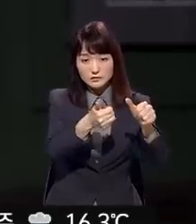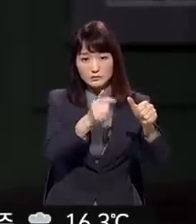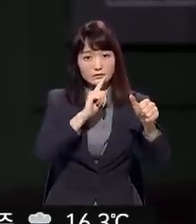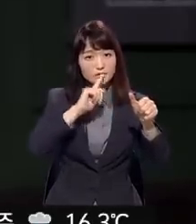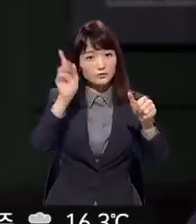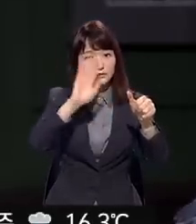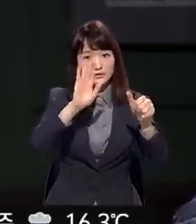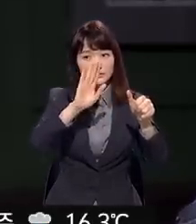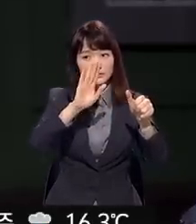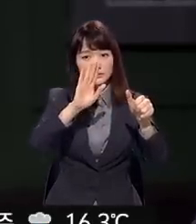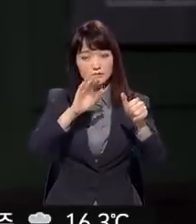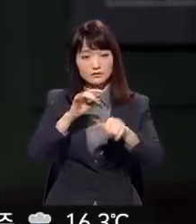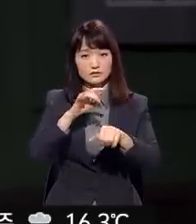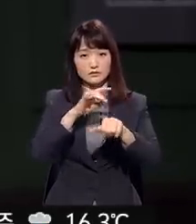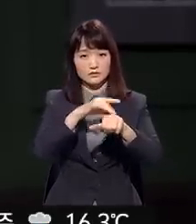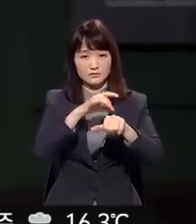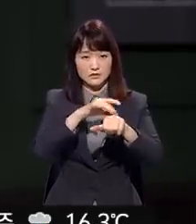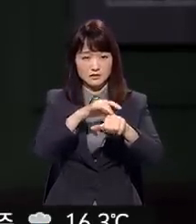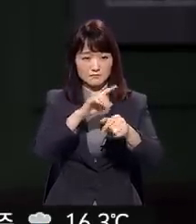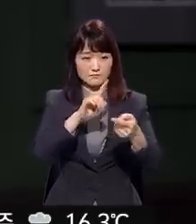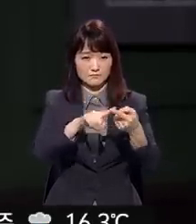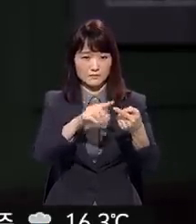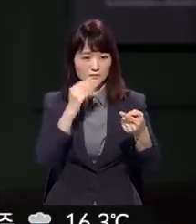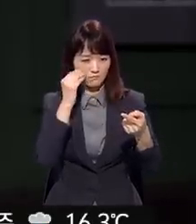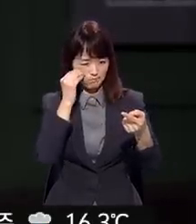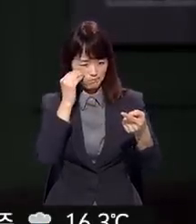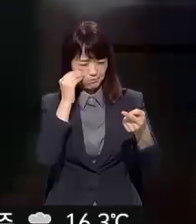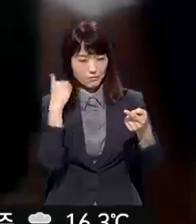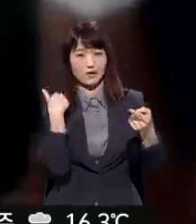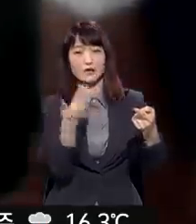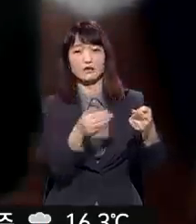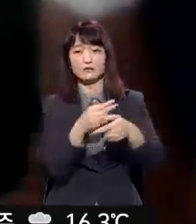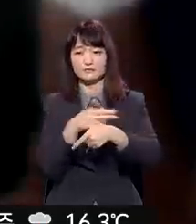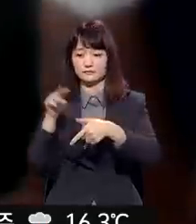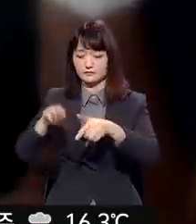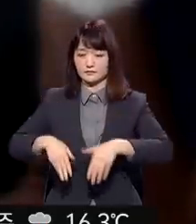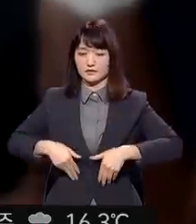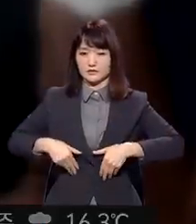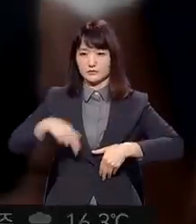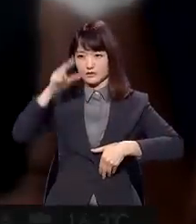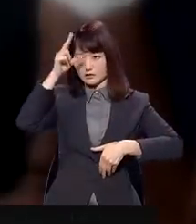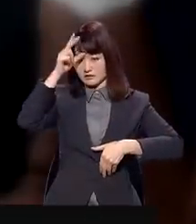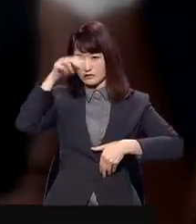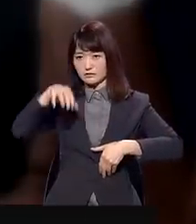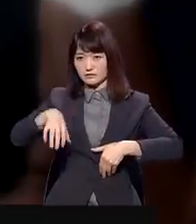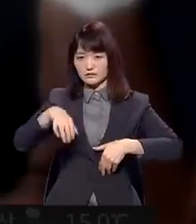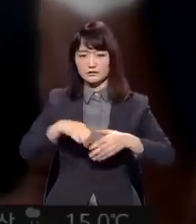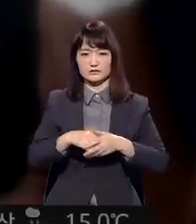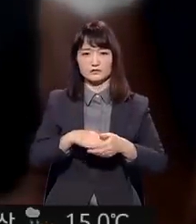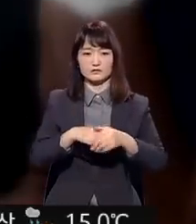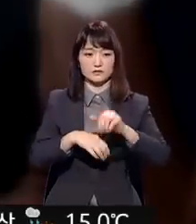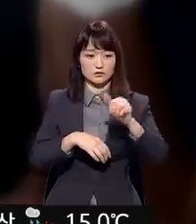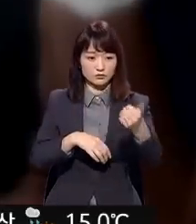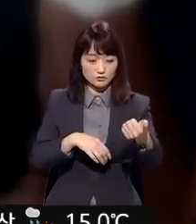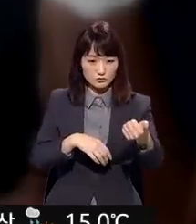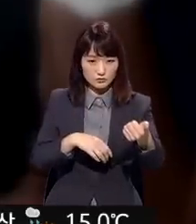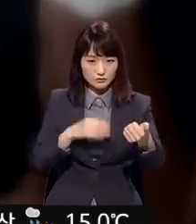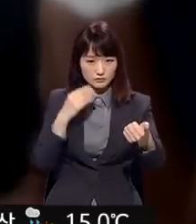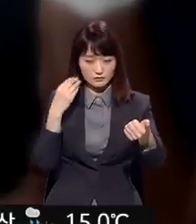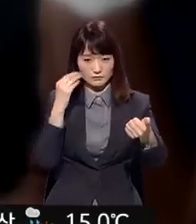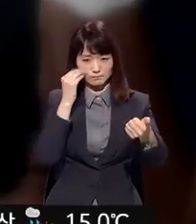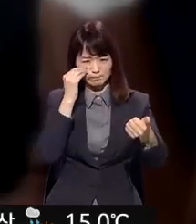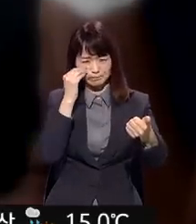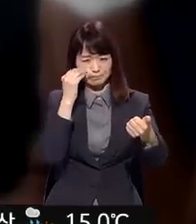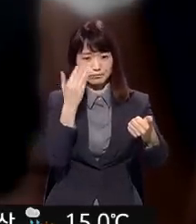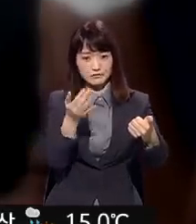하지 않고 이 백골이 되도록 시신을 방치한 사건입니다. 인천 남동경찰서가 이 사체 유기 혐의로 이 여성을 긴급 체포해서 조사